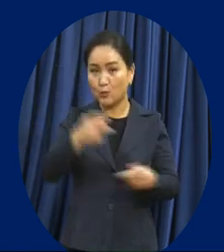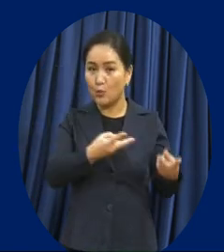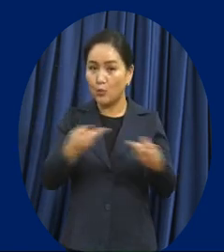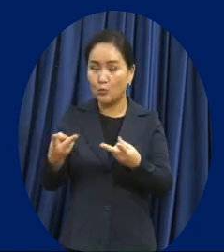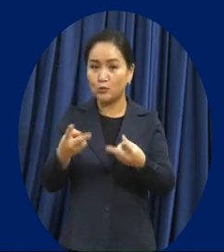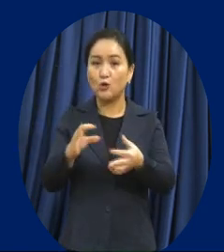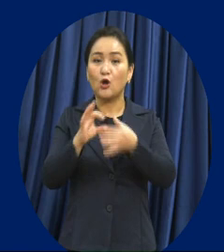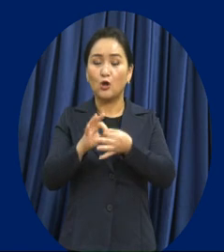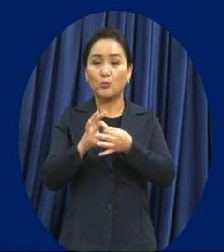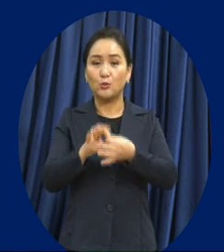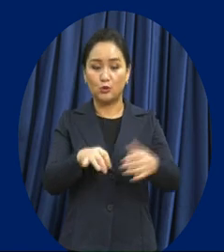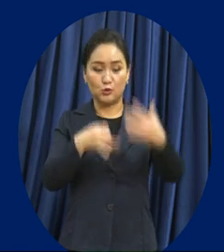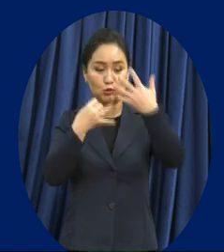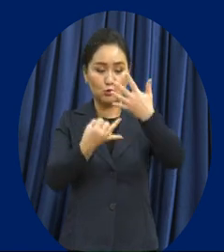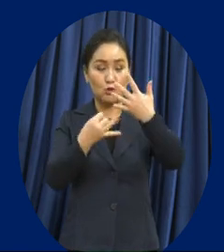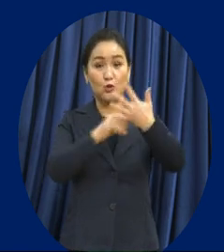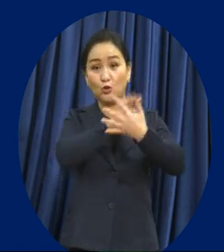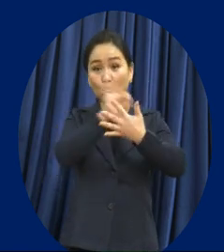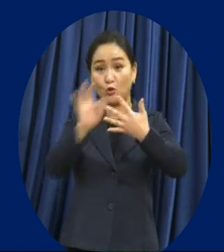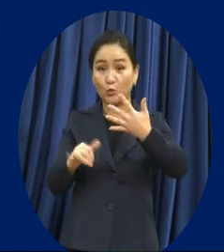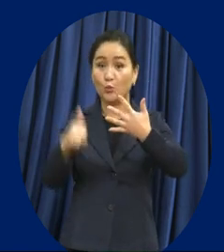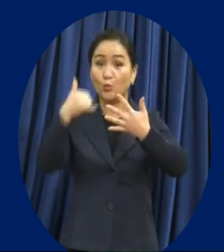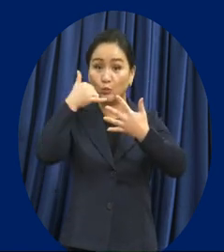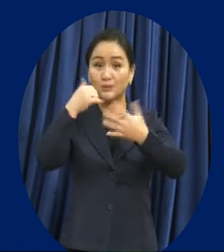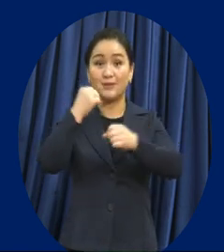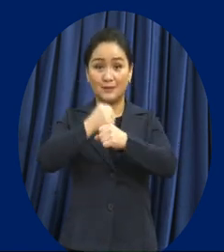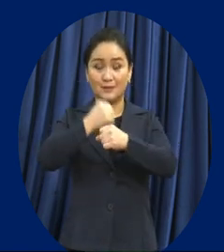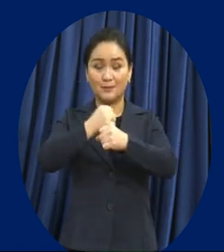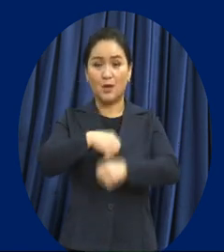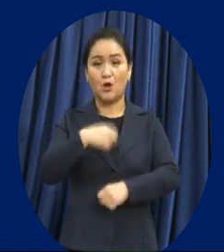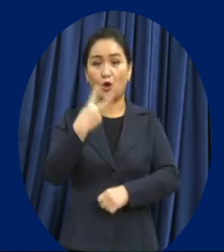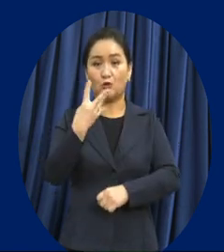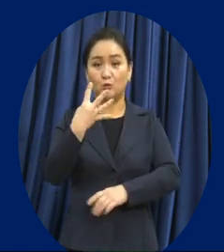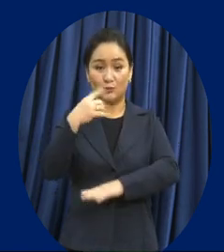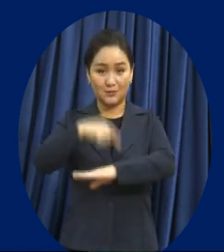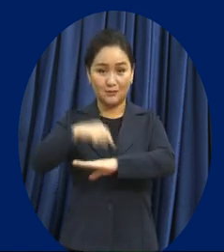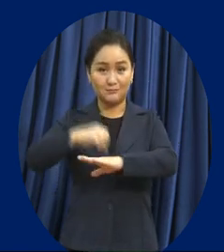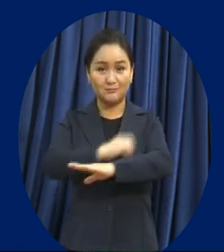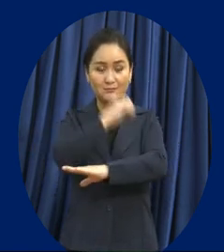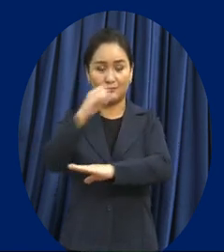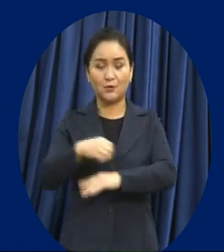холбоотой 7 тусгай дугаарыг одоо утас ажиллаж байгаа. За, 24 цагийн хугацаанд